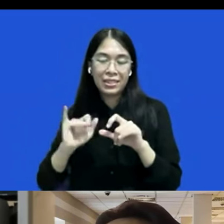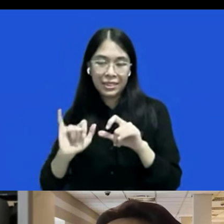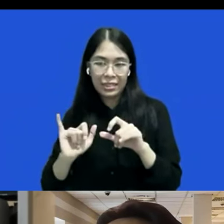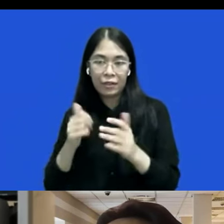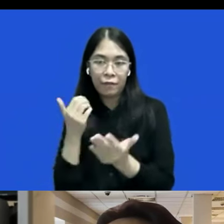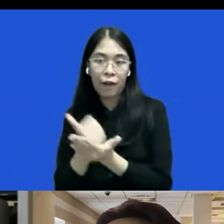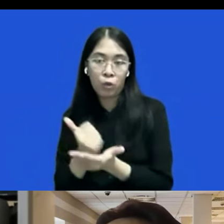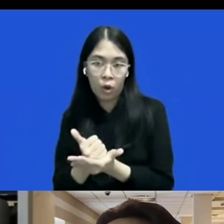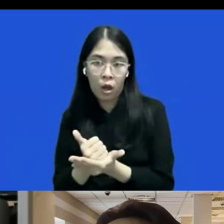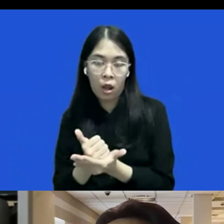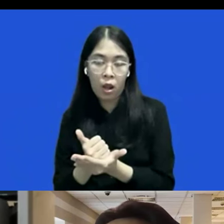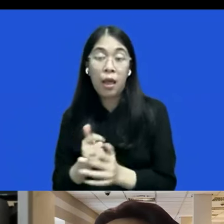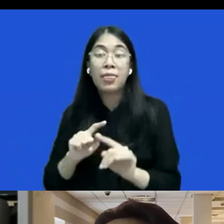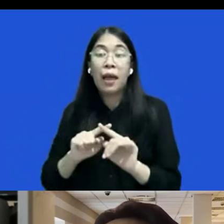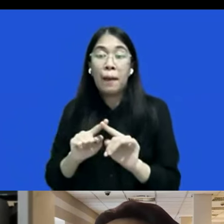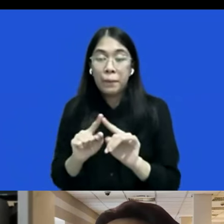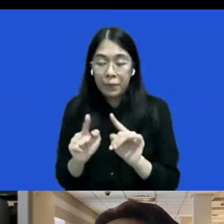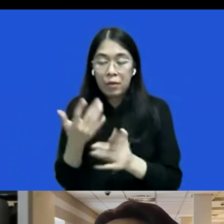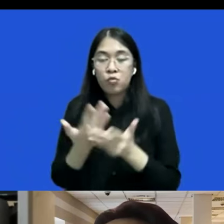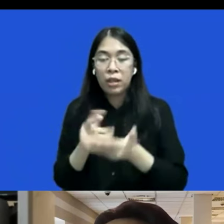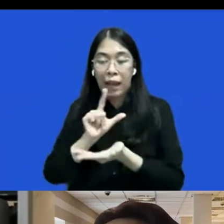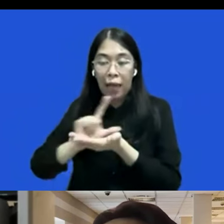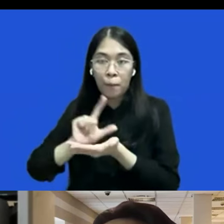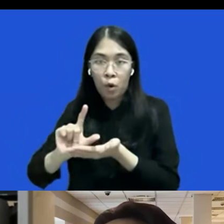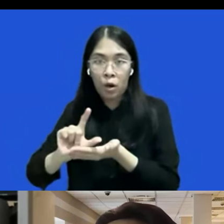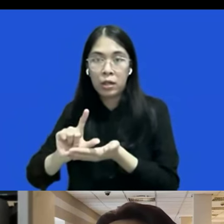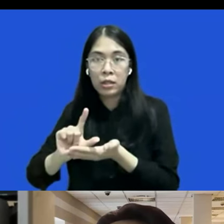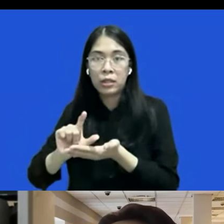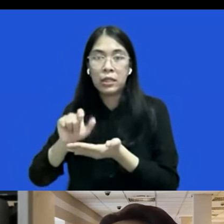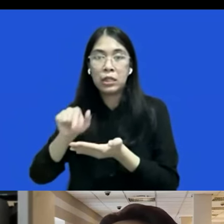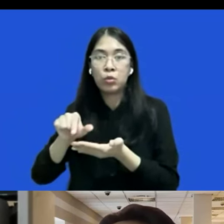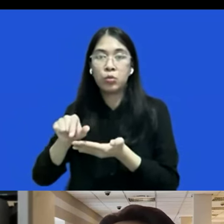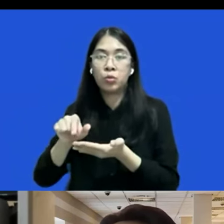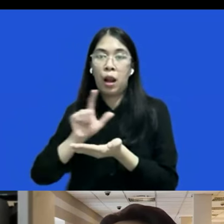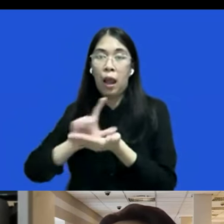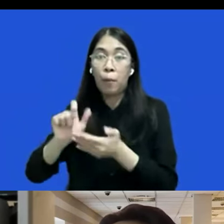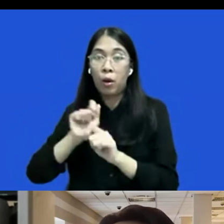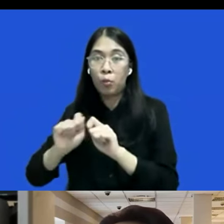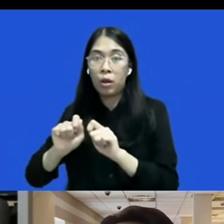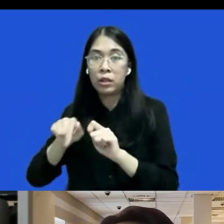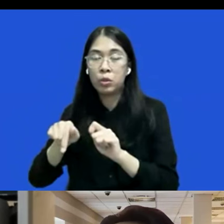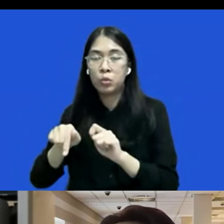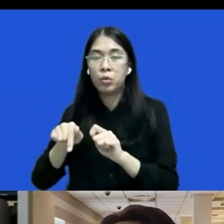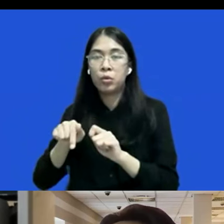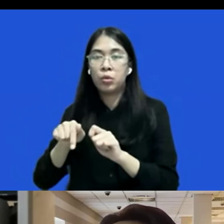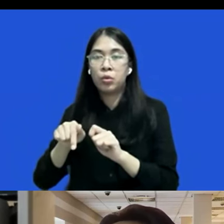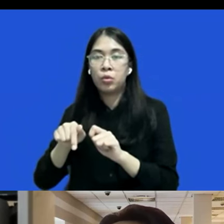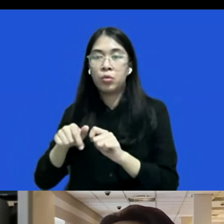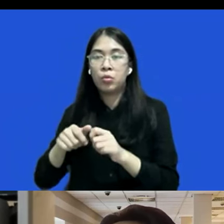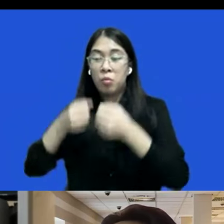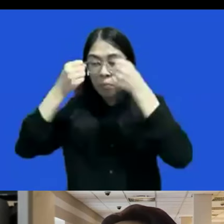Kecuali memang laporan yang dibuat itu jelas-jelas dan nyata-nyata tidak ada indikasi